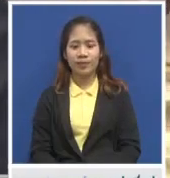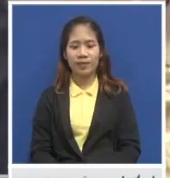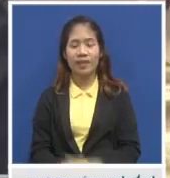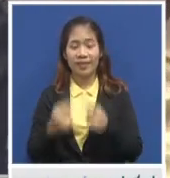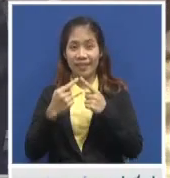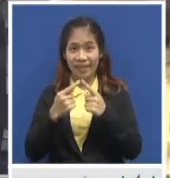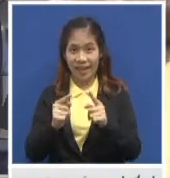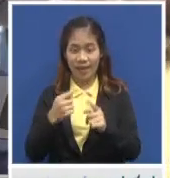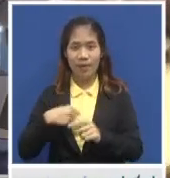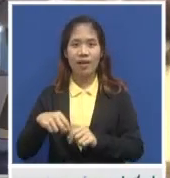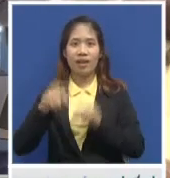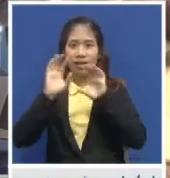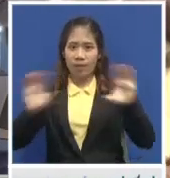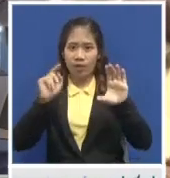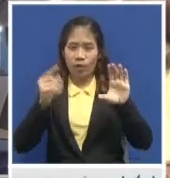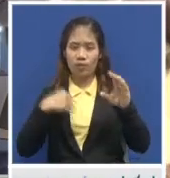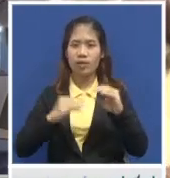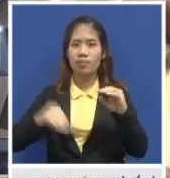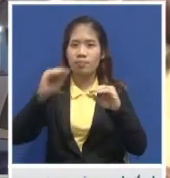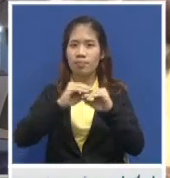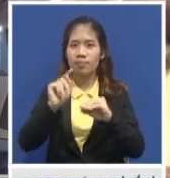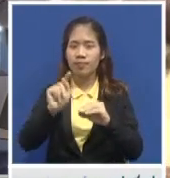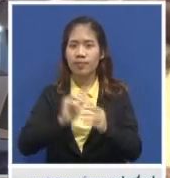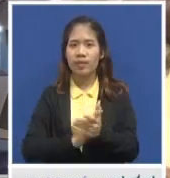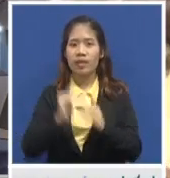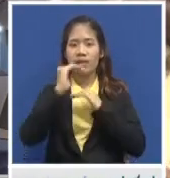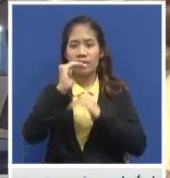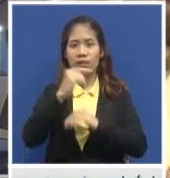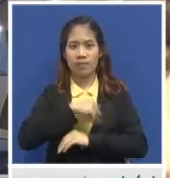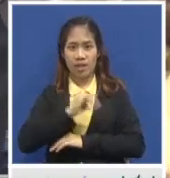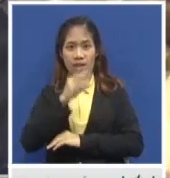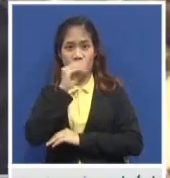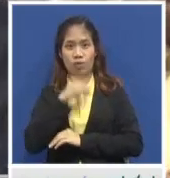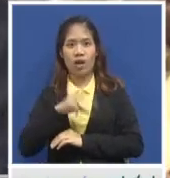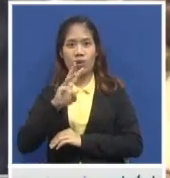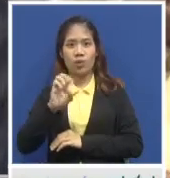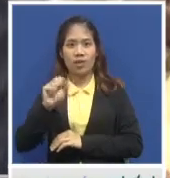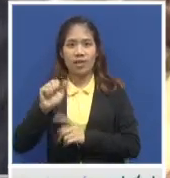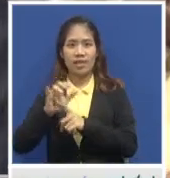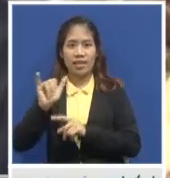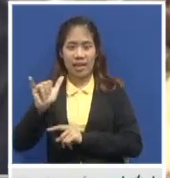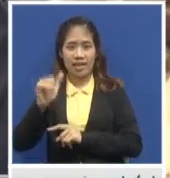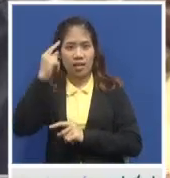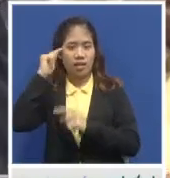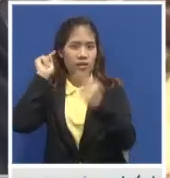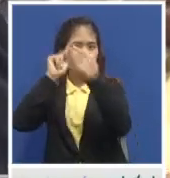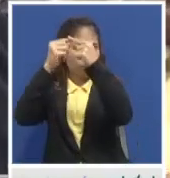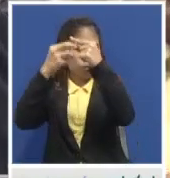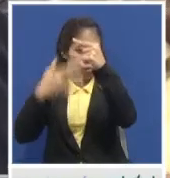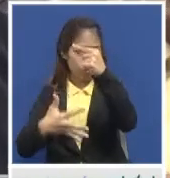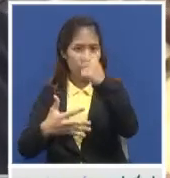แต่สิ่งที่รัฐบาลอาจต้องมีเพิ่มเติมก็คือการกำหนดสิ่งที่บางท่านอาจจะเรียกว่าวิสัยทัศน์แต่ผมขอเรียกว่าแนวท